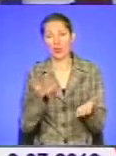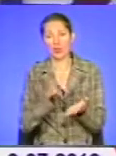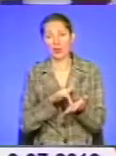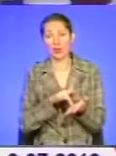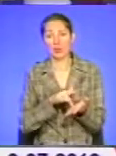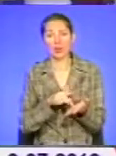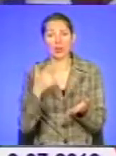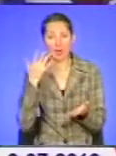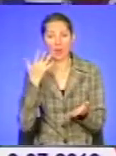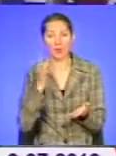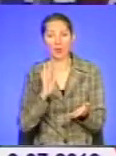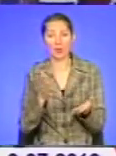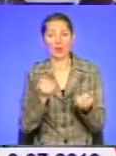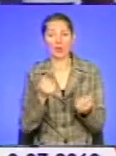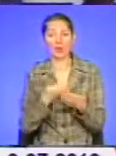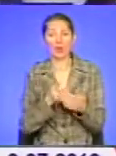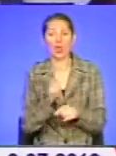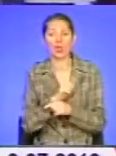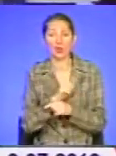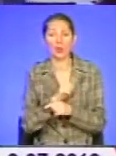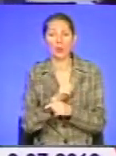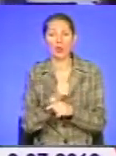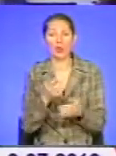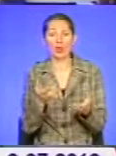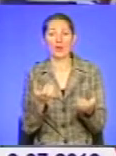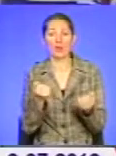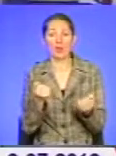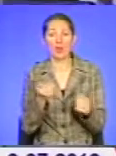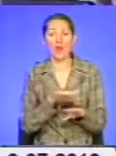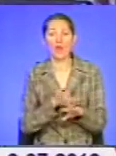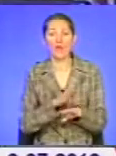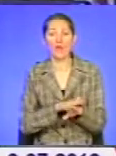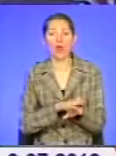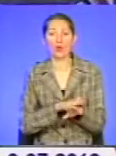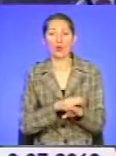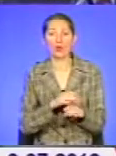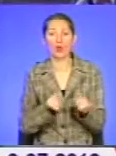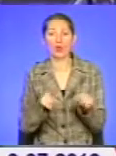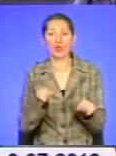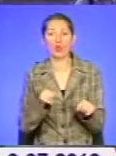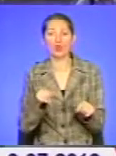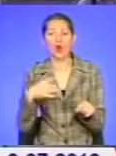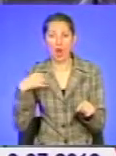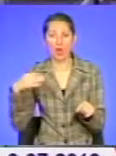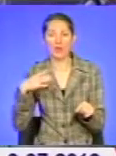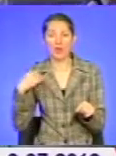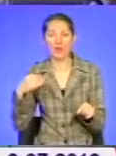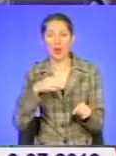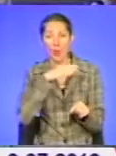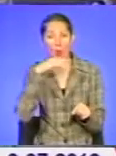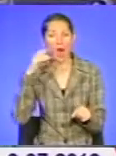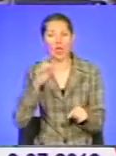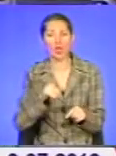легше. Наприклад, я знаю, що в Тернопіль взяти важко, деколи через те, що там Львів, і багато людей